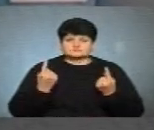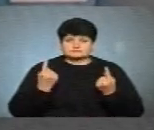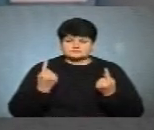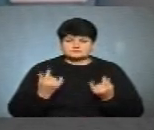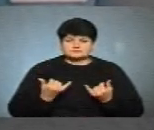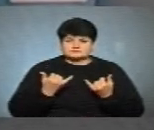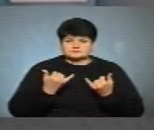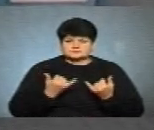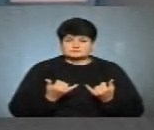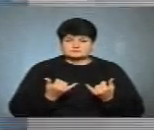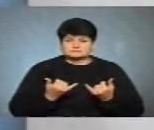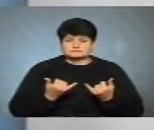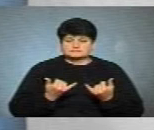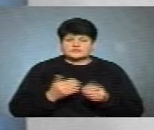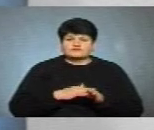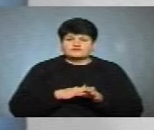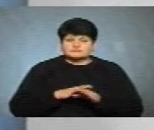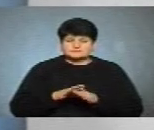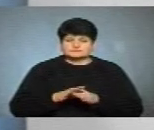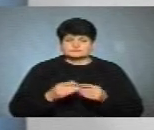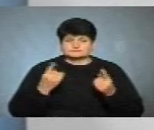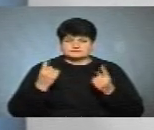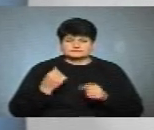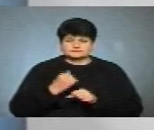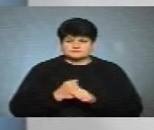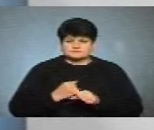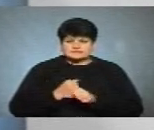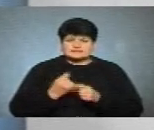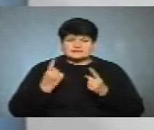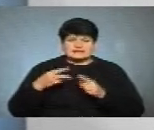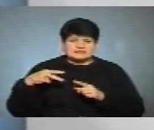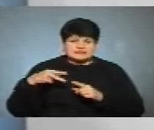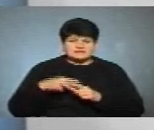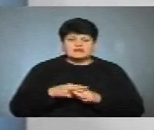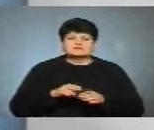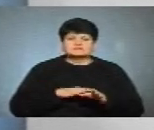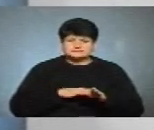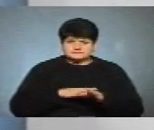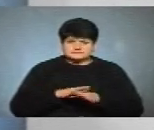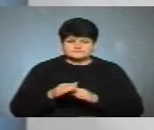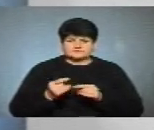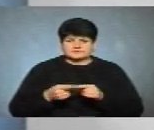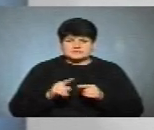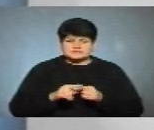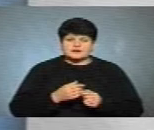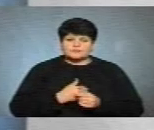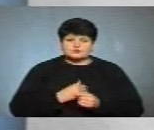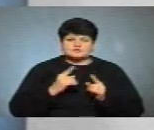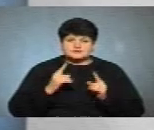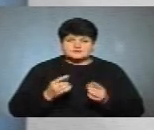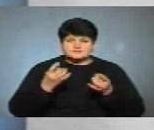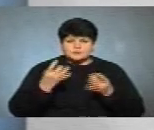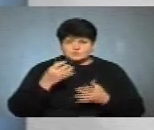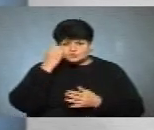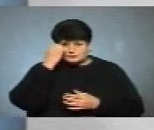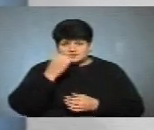них, виконують непосильну роботу з великим навантаженням. Але вони з цим справляються, і я їм хочу тільки просто